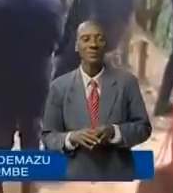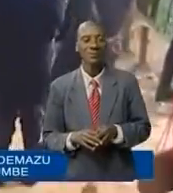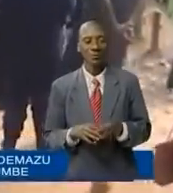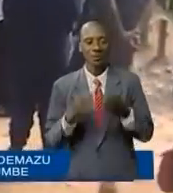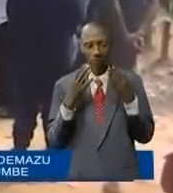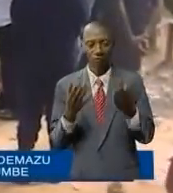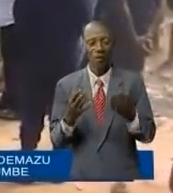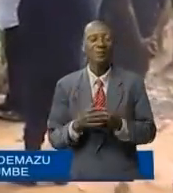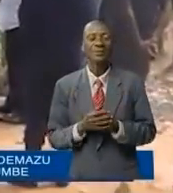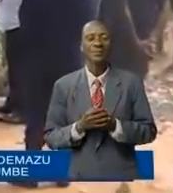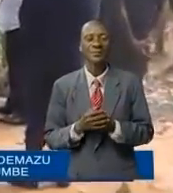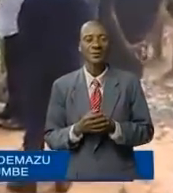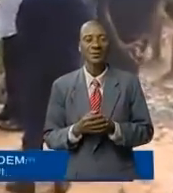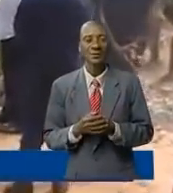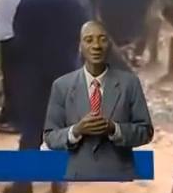des eaux de pluie.